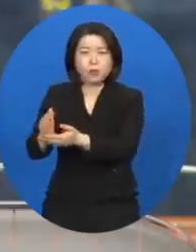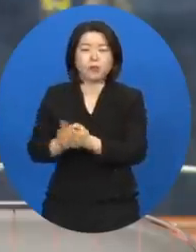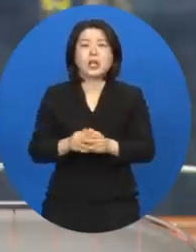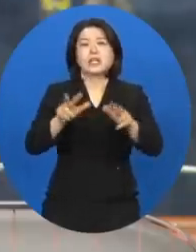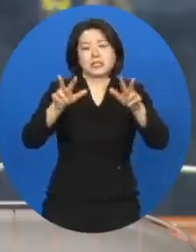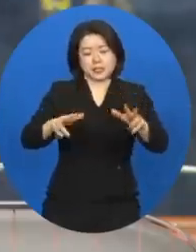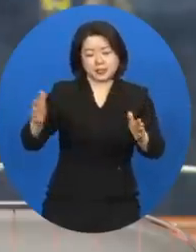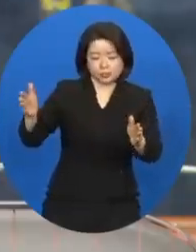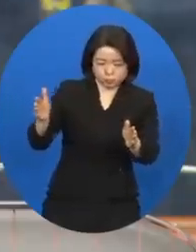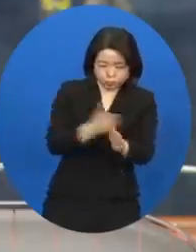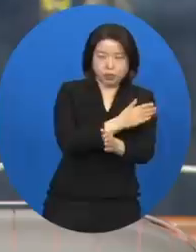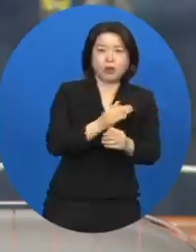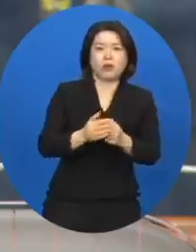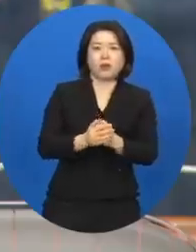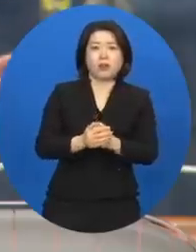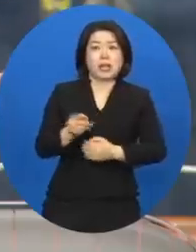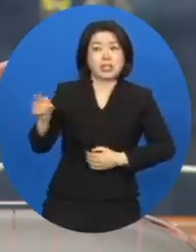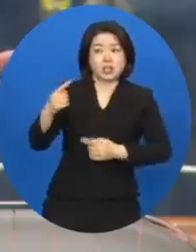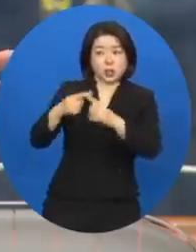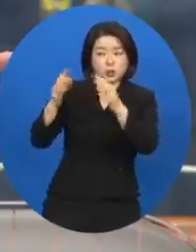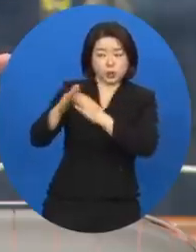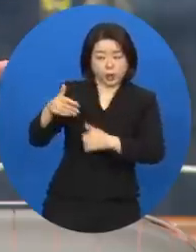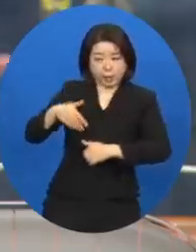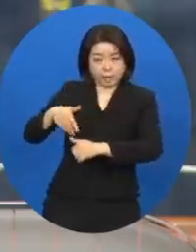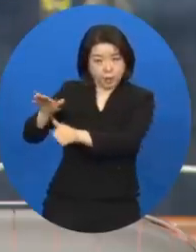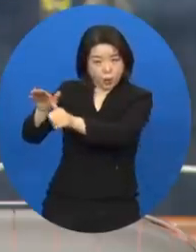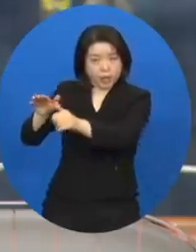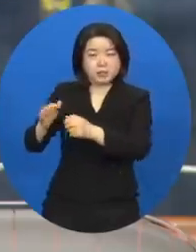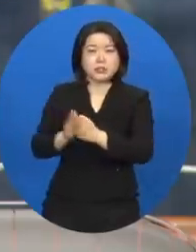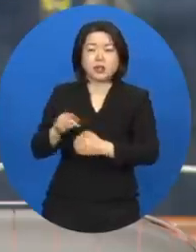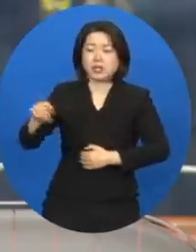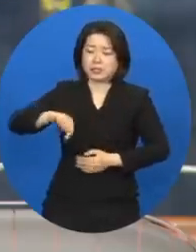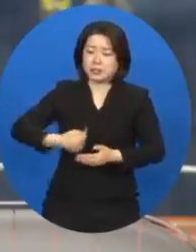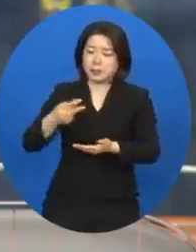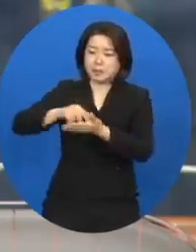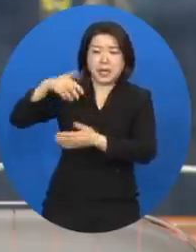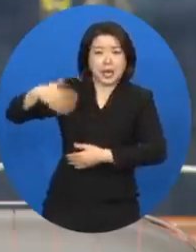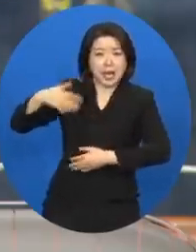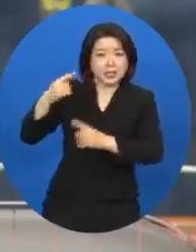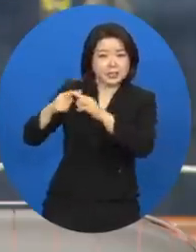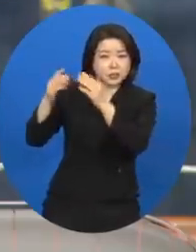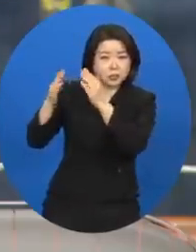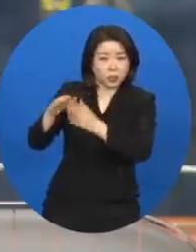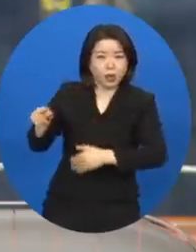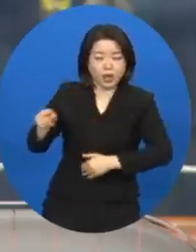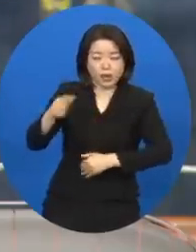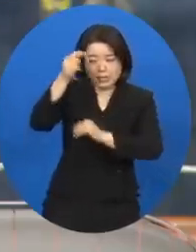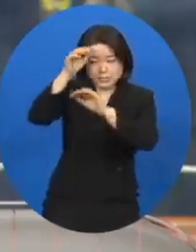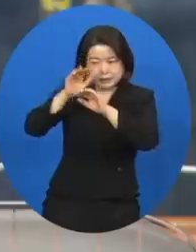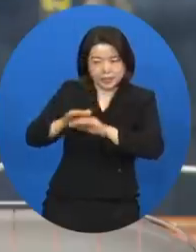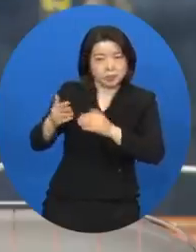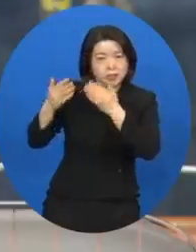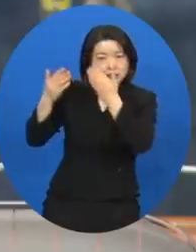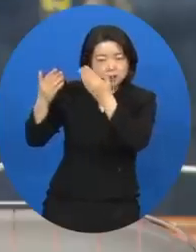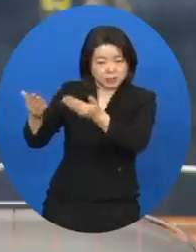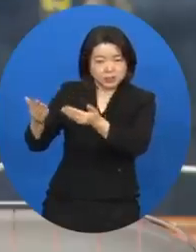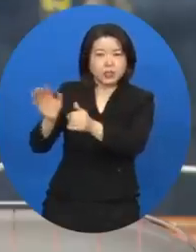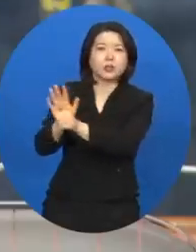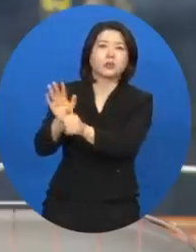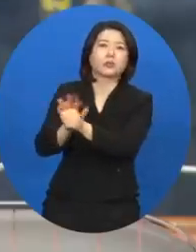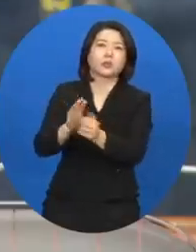그 교회에 교인들을 보내서 그 미자립 교회들이 예배드리게 할 수